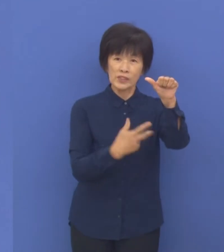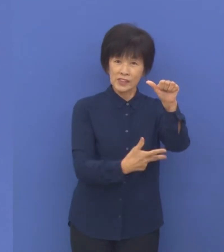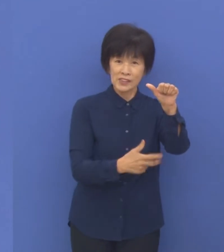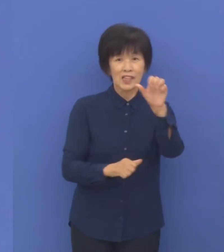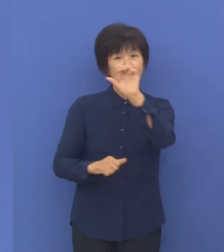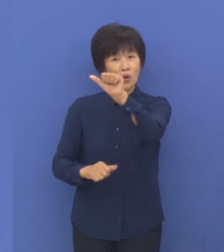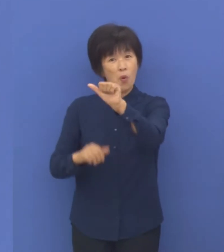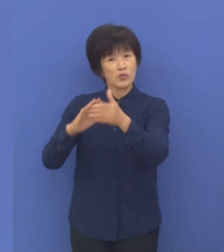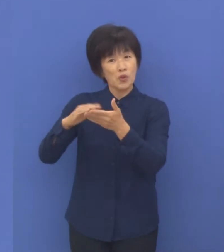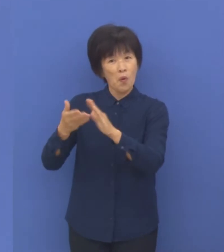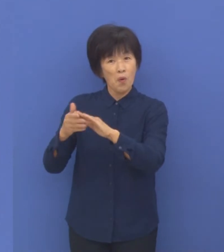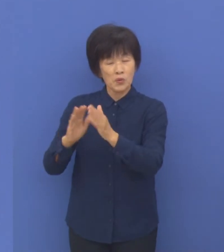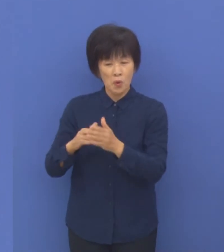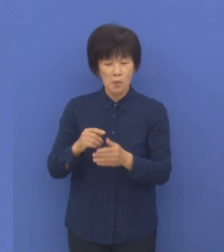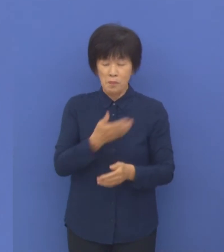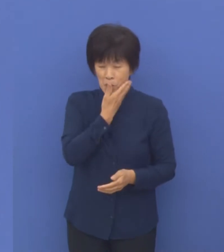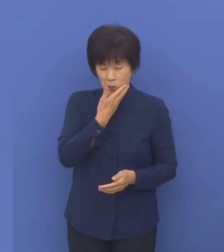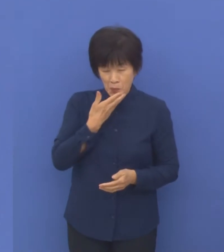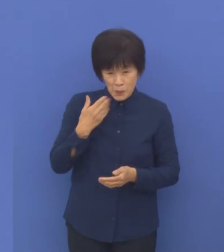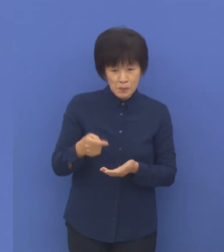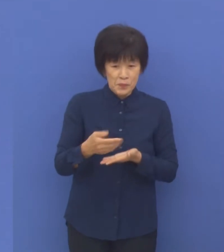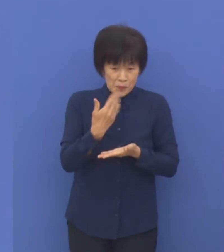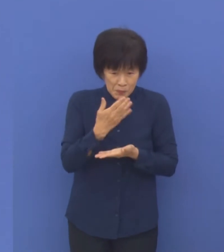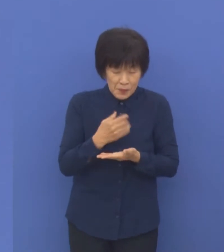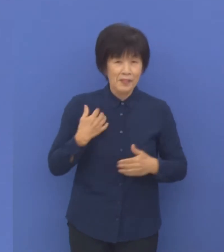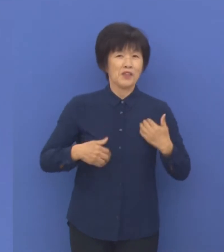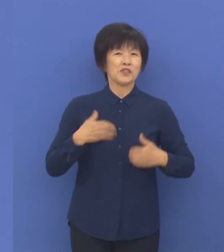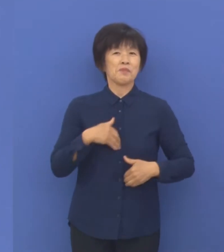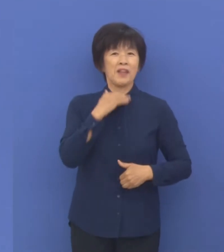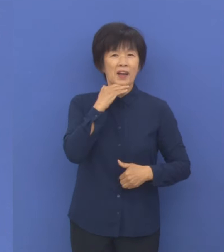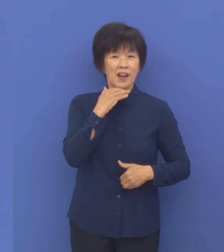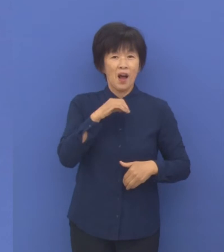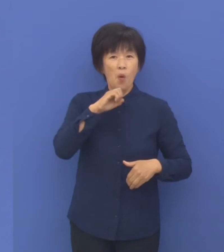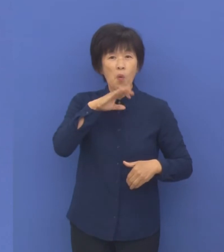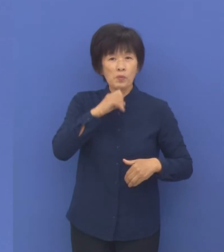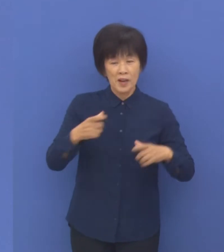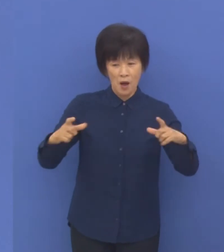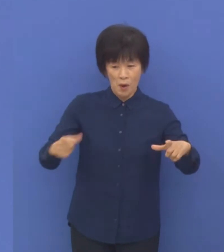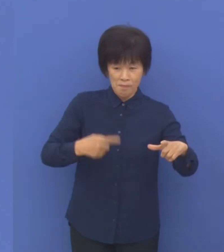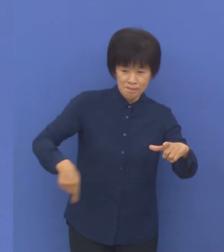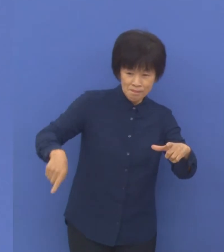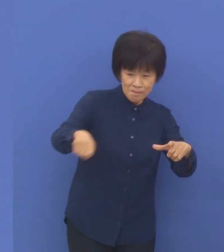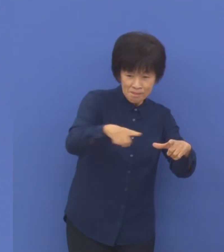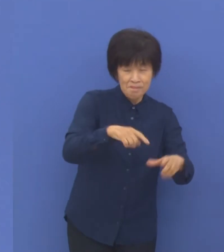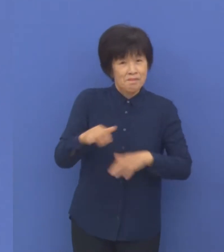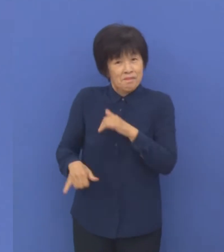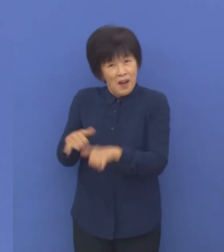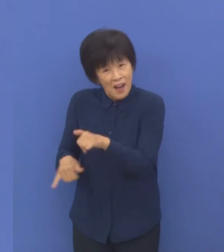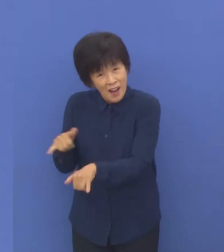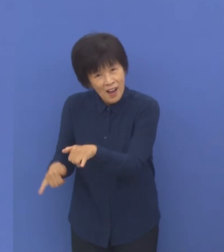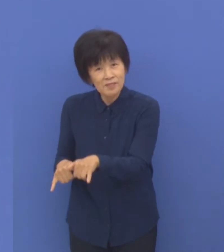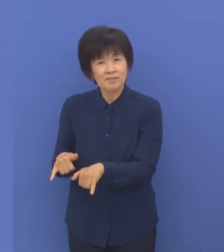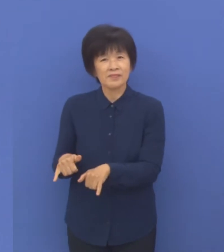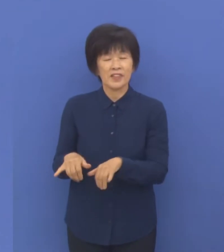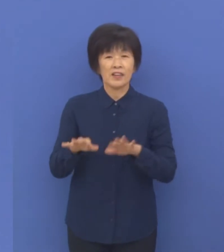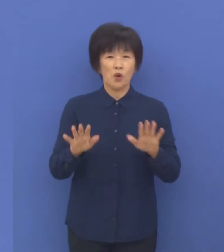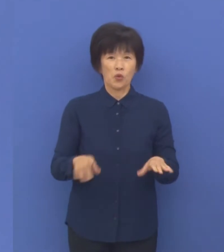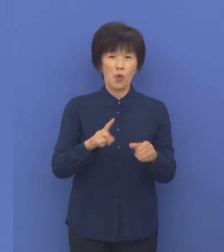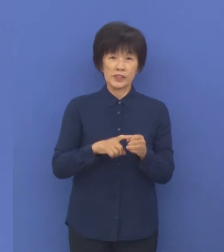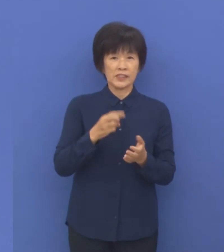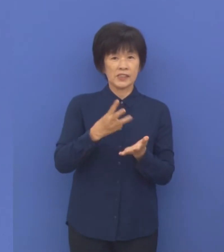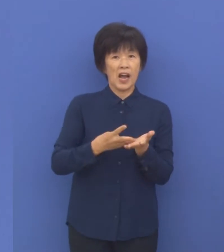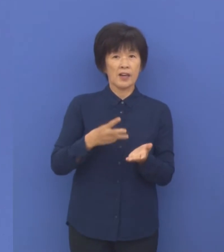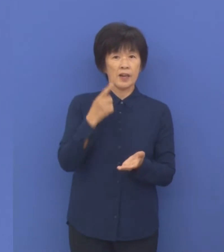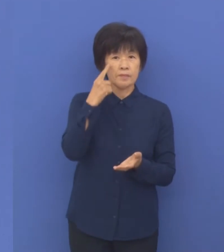特産品を楽しみながら自転車で大村湾沿岸を駆け抜けます3回目となる今年